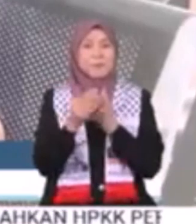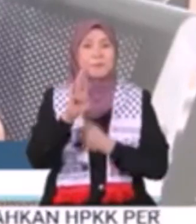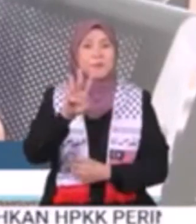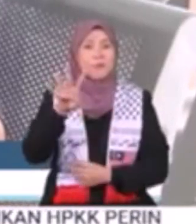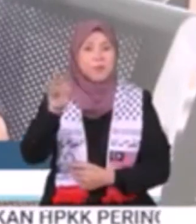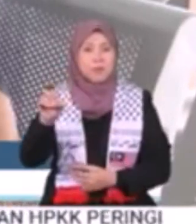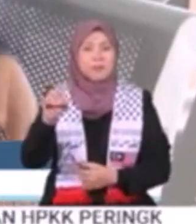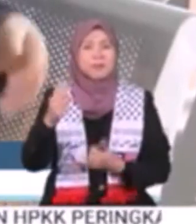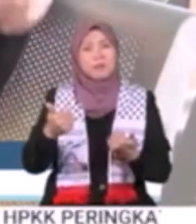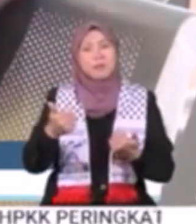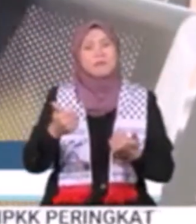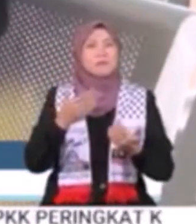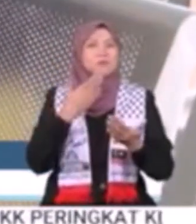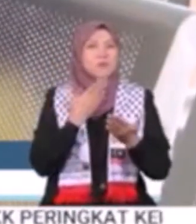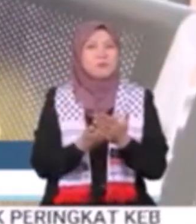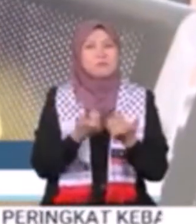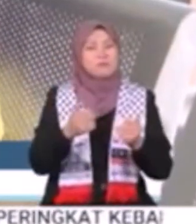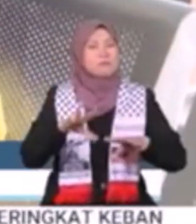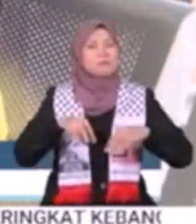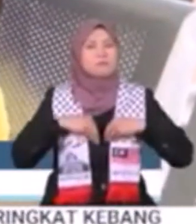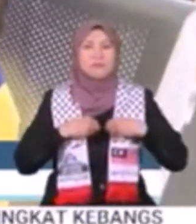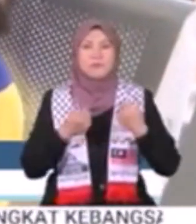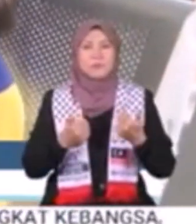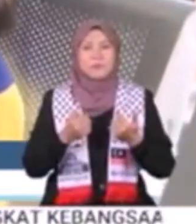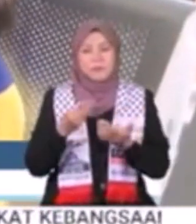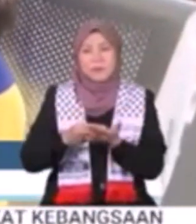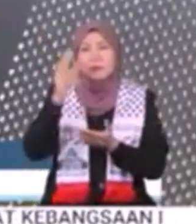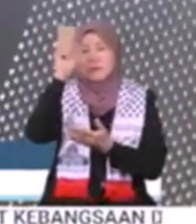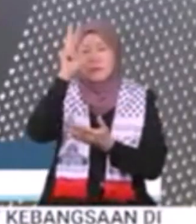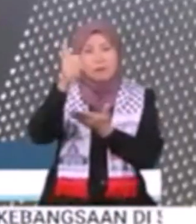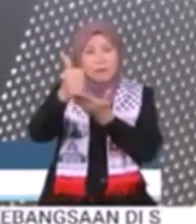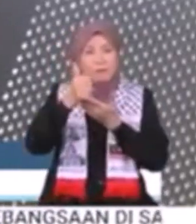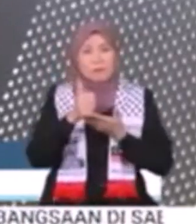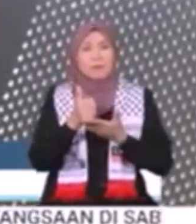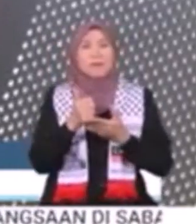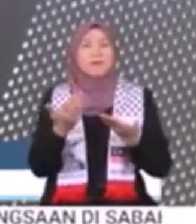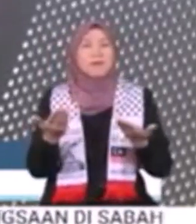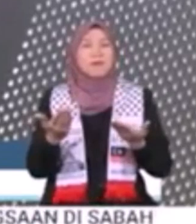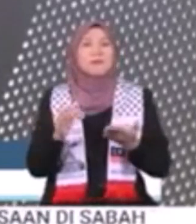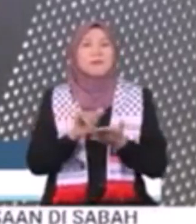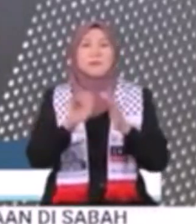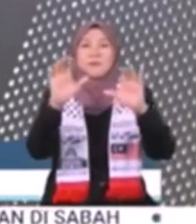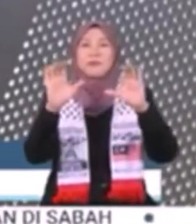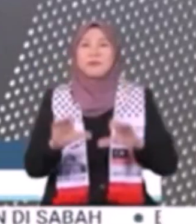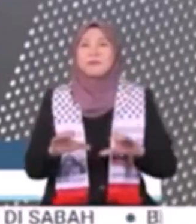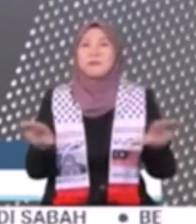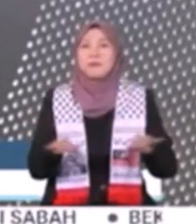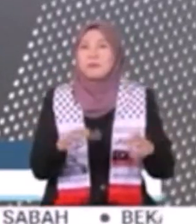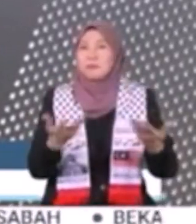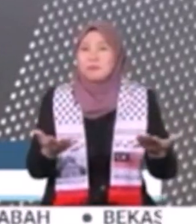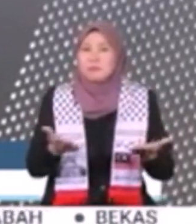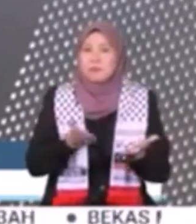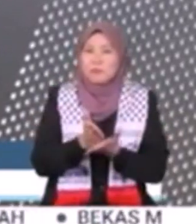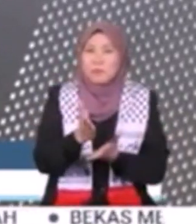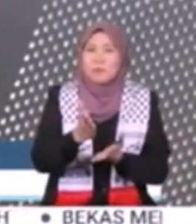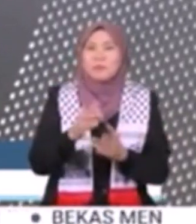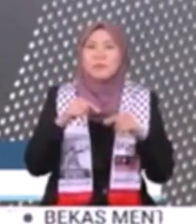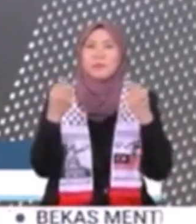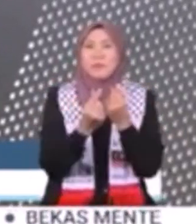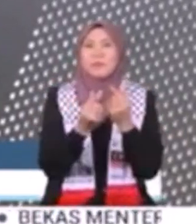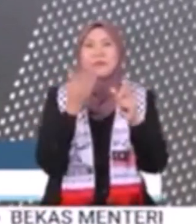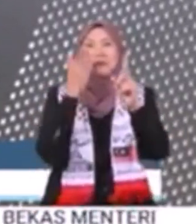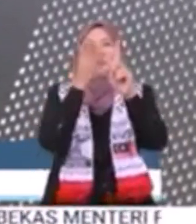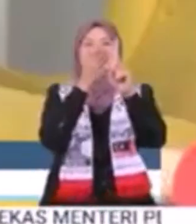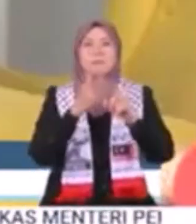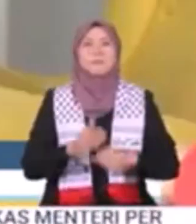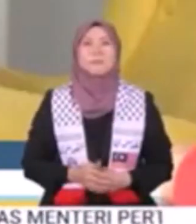B40 paling merasai limpahan inisiatif yang dilaksanakan kerajaan kerana ia merupakan mekanisme pelaksanaan secara langsung kepada golongan